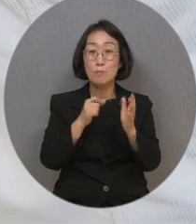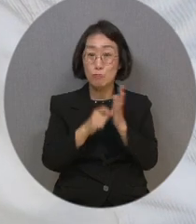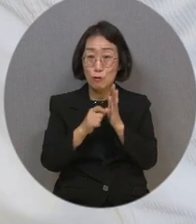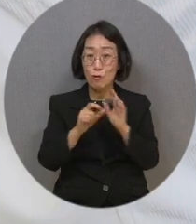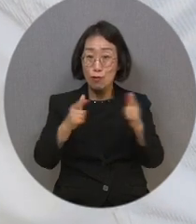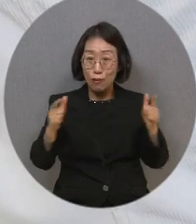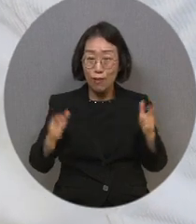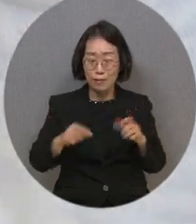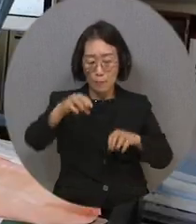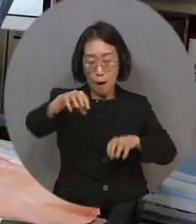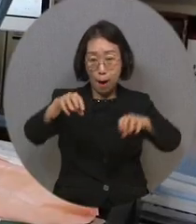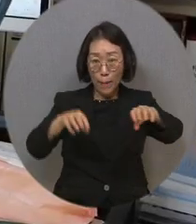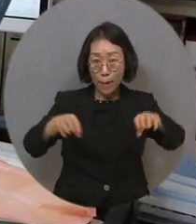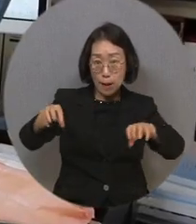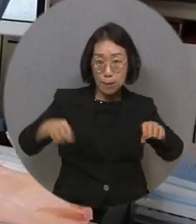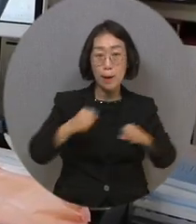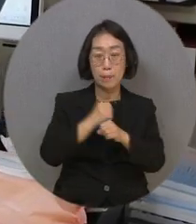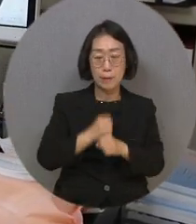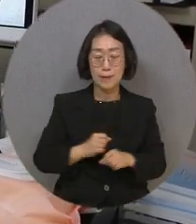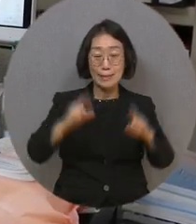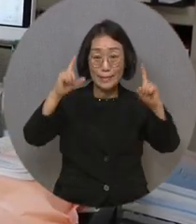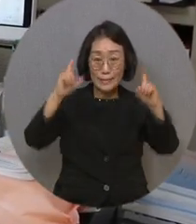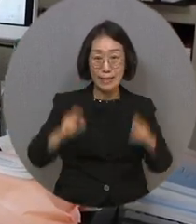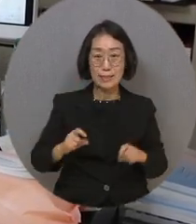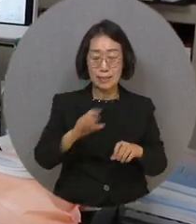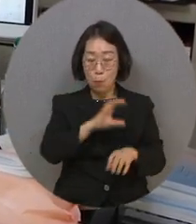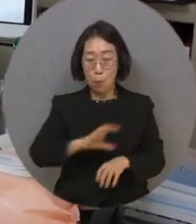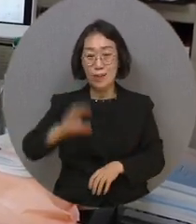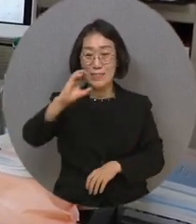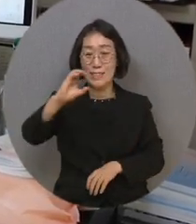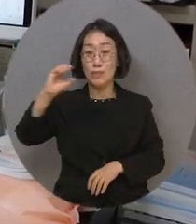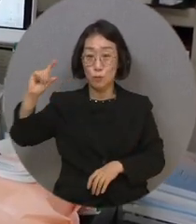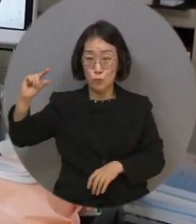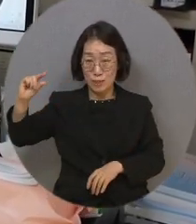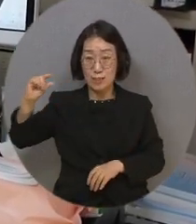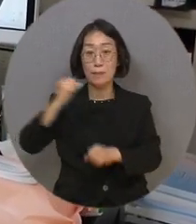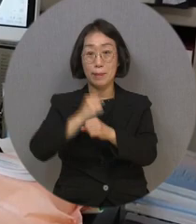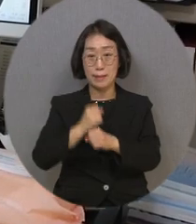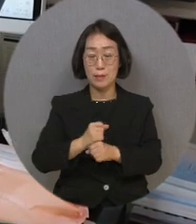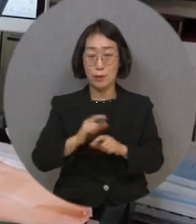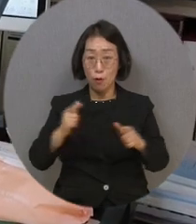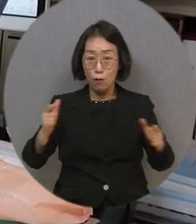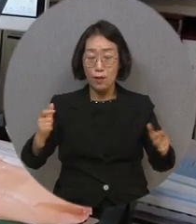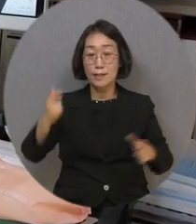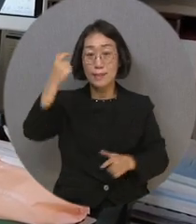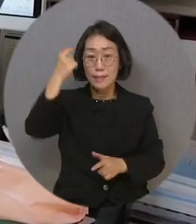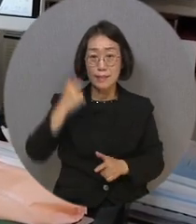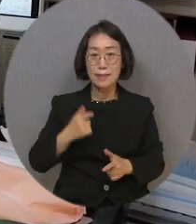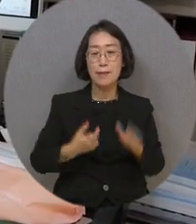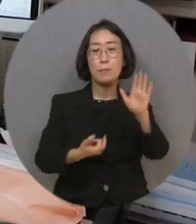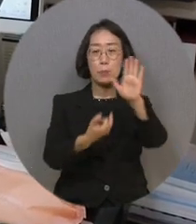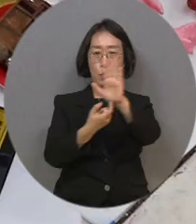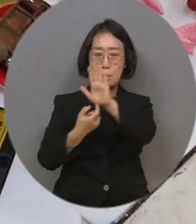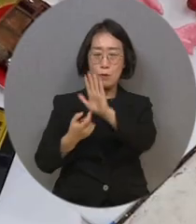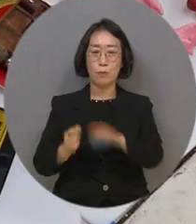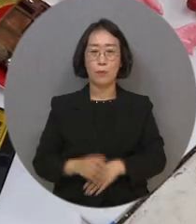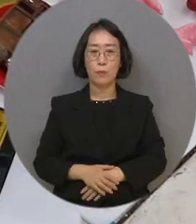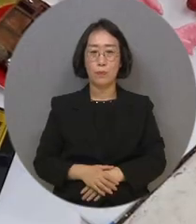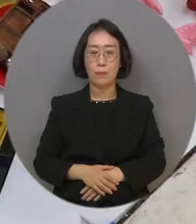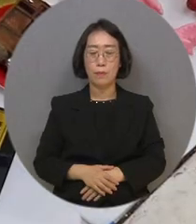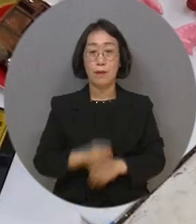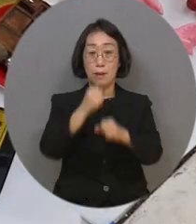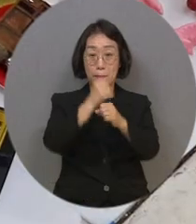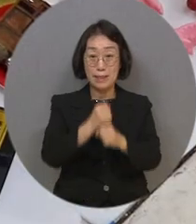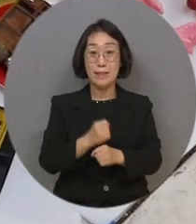상황을 연출하고 사진 작업과 컴퓨터 그래픽의 과정을 거치면서 나오는 느낌을 표현합니다.